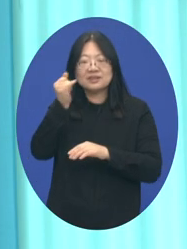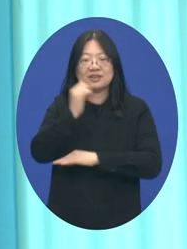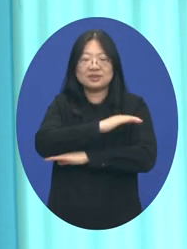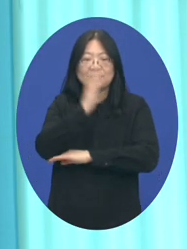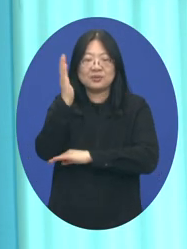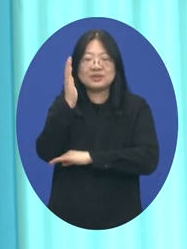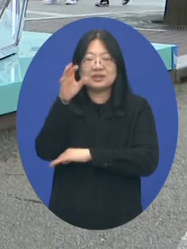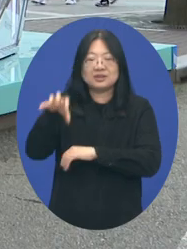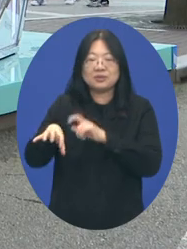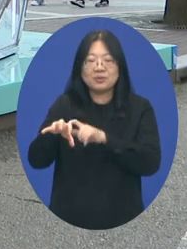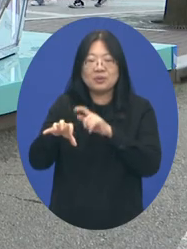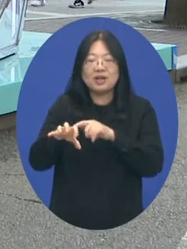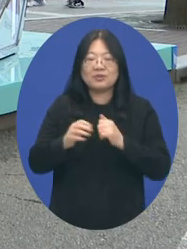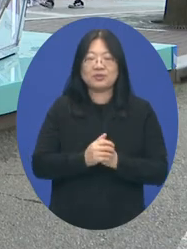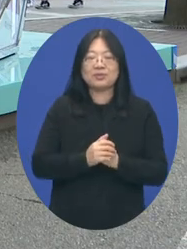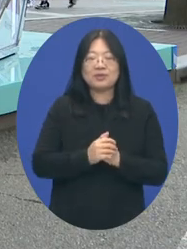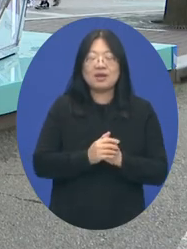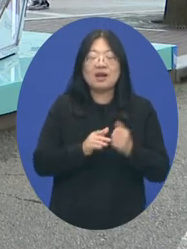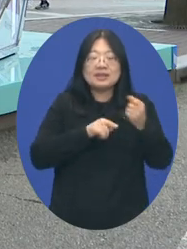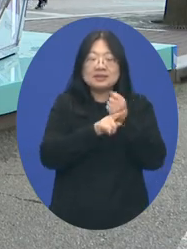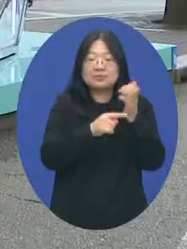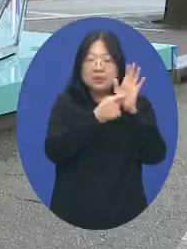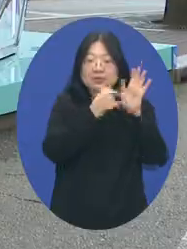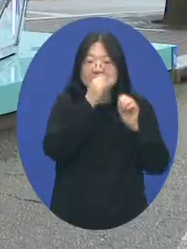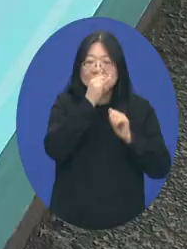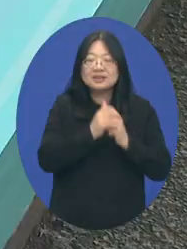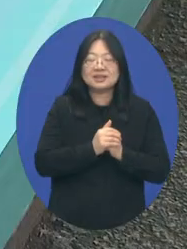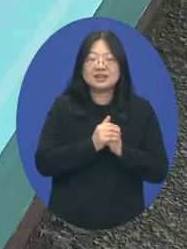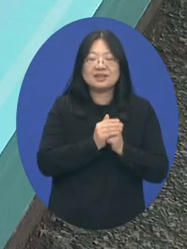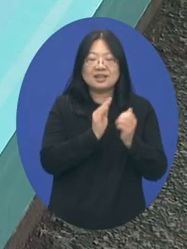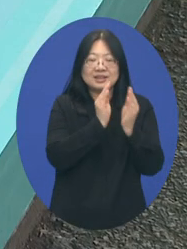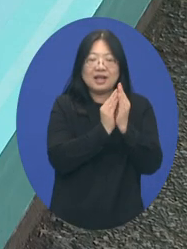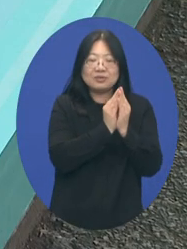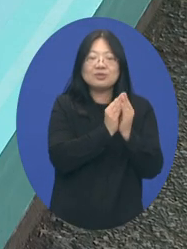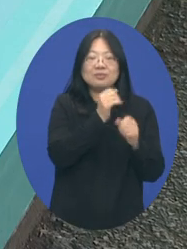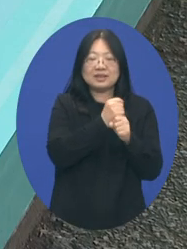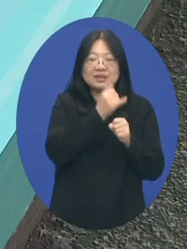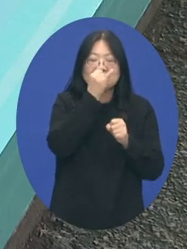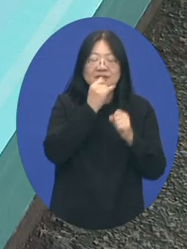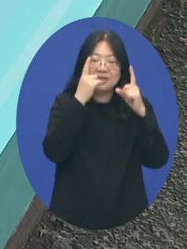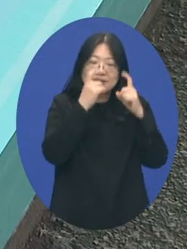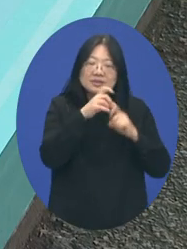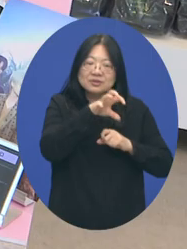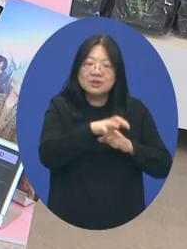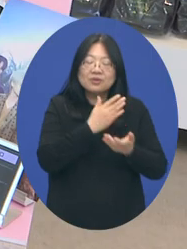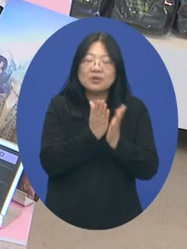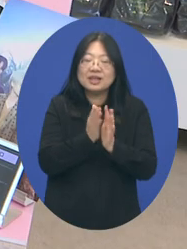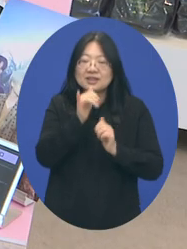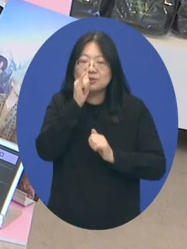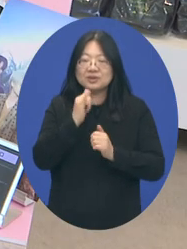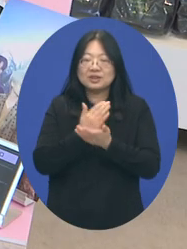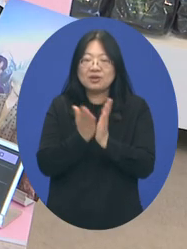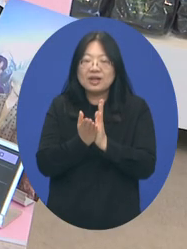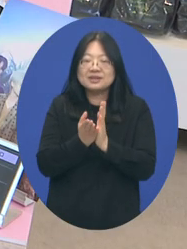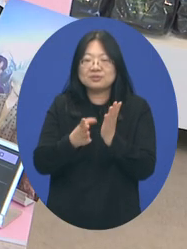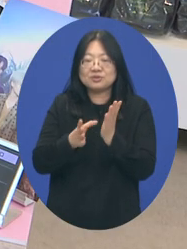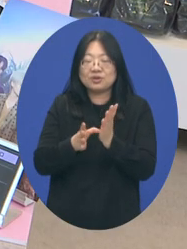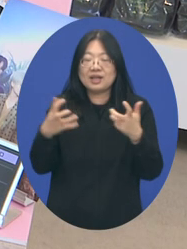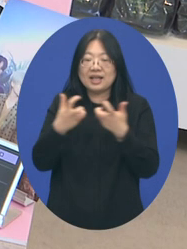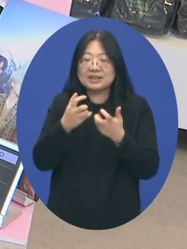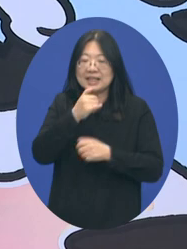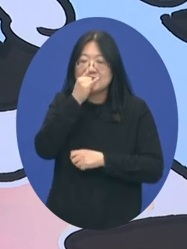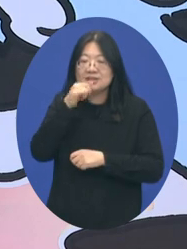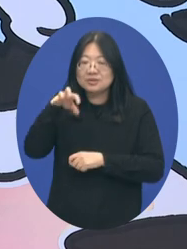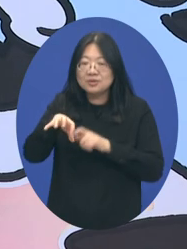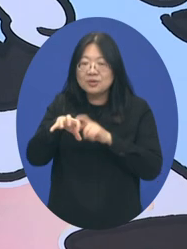히스토리월과 샤이니를 상징하는 다이아몬드 구조물로 꾸며진 포토존 등 볼거리가 다양합니다. 아기자기한 샤이니 굿즈들이 가득한